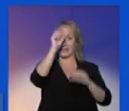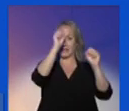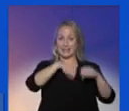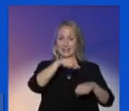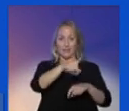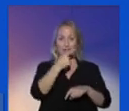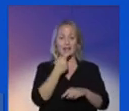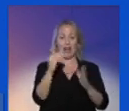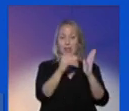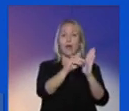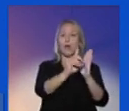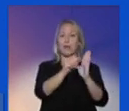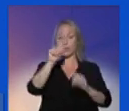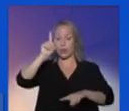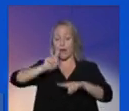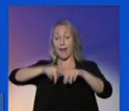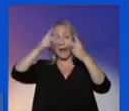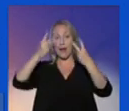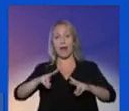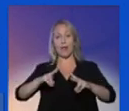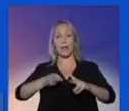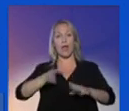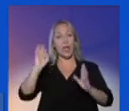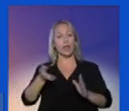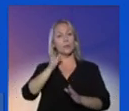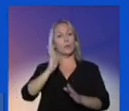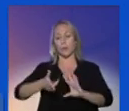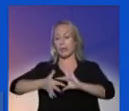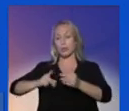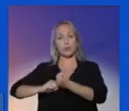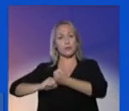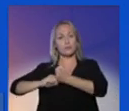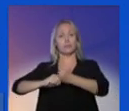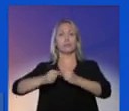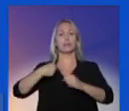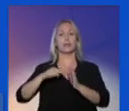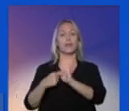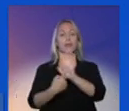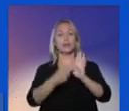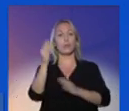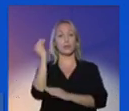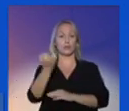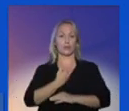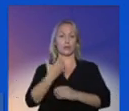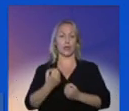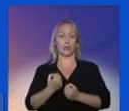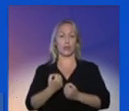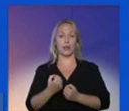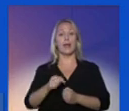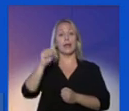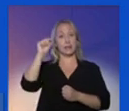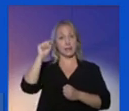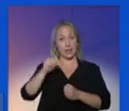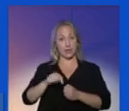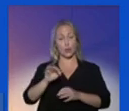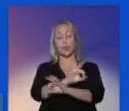με τη δυνατότητά μας να υποστηρίξουμε την ιστορία μας και την πολιτιστική μας κληρονομιά. Και αυτό, μην